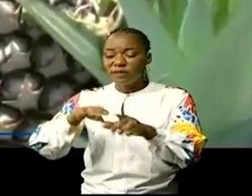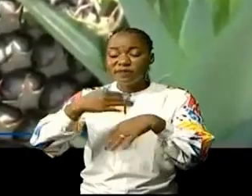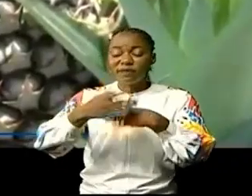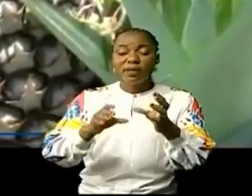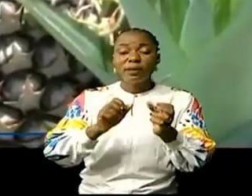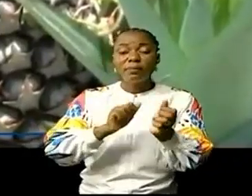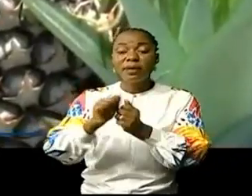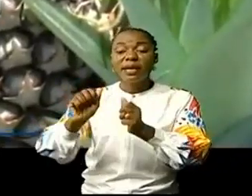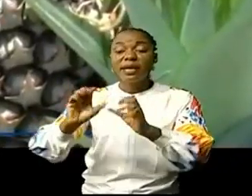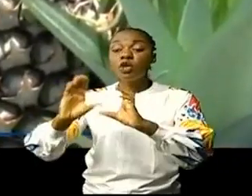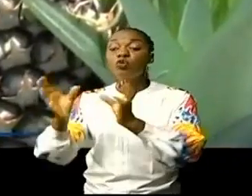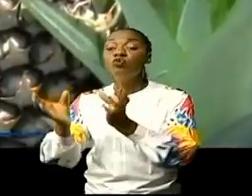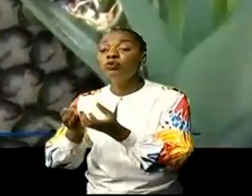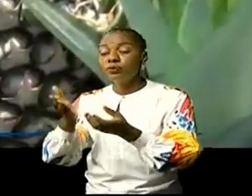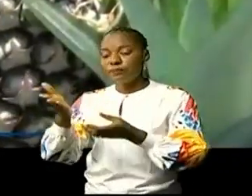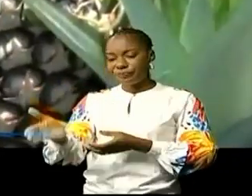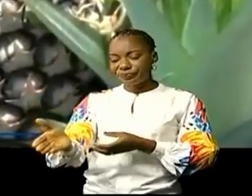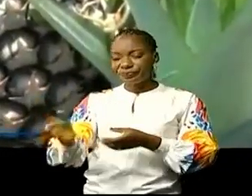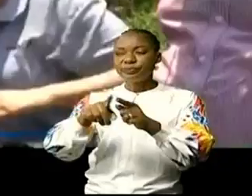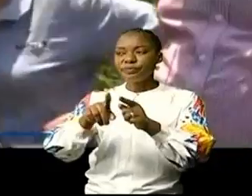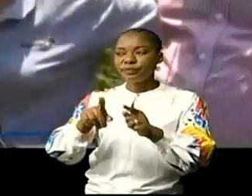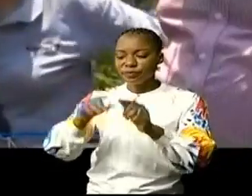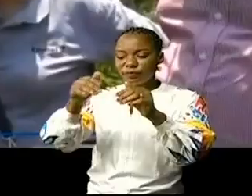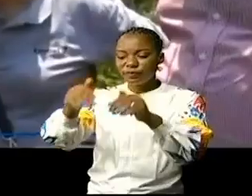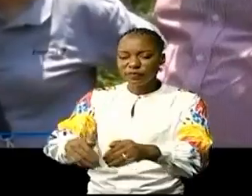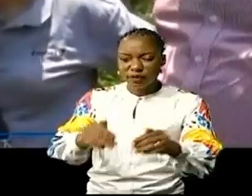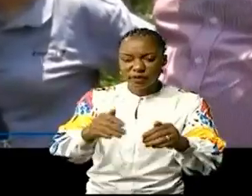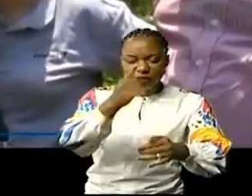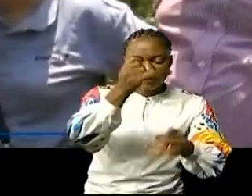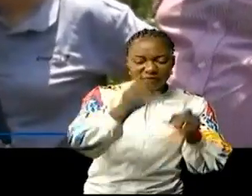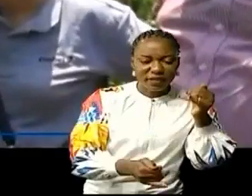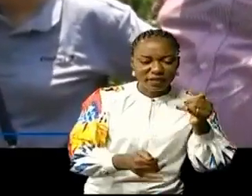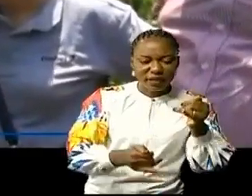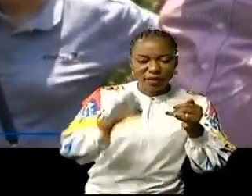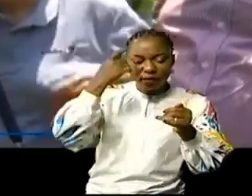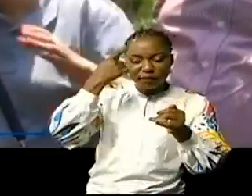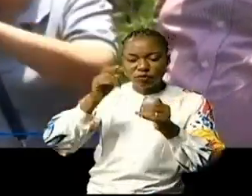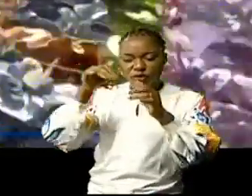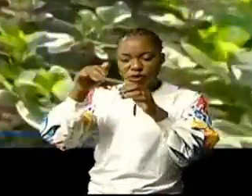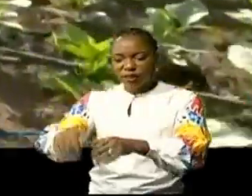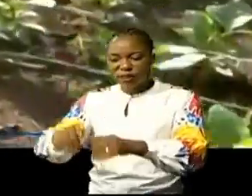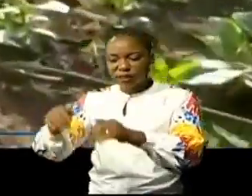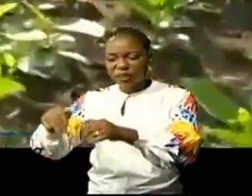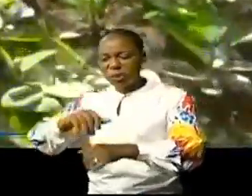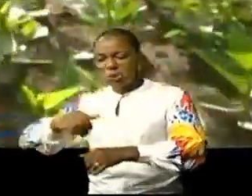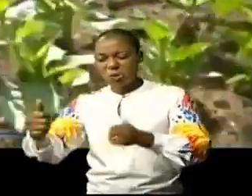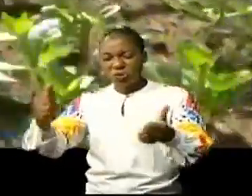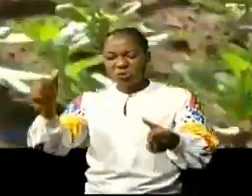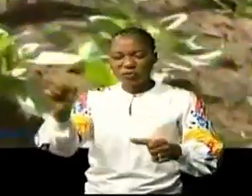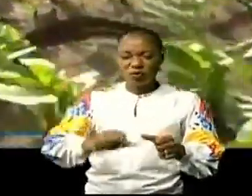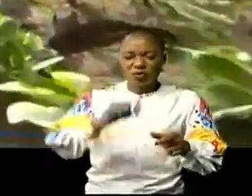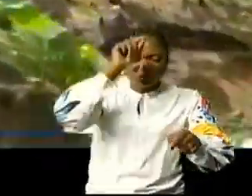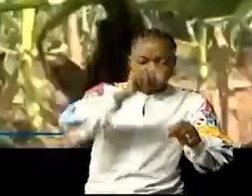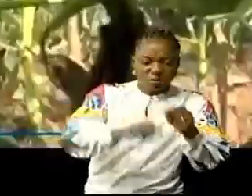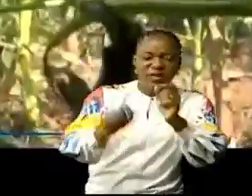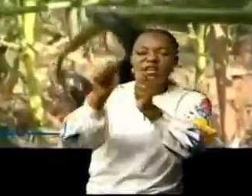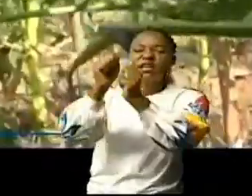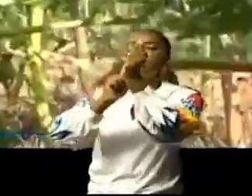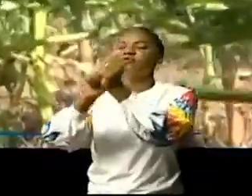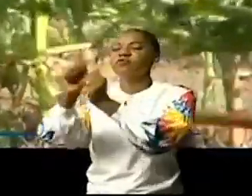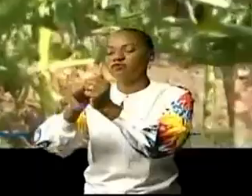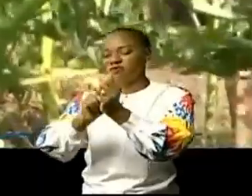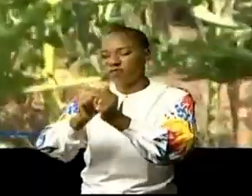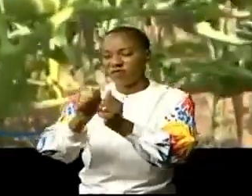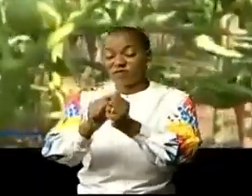la sédentarisation de l'agriculture afin de mettre fin à l'agriculture itinérante sur Brilly qui détruit la